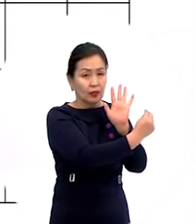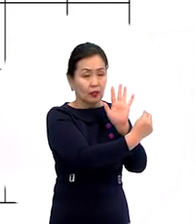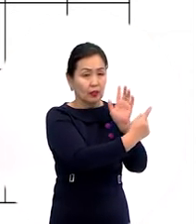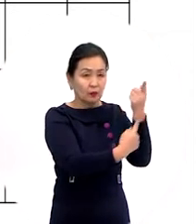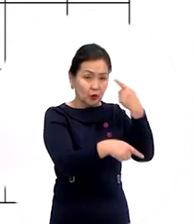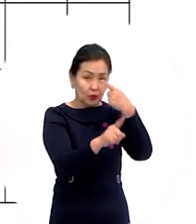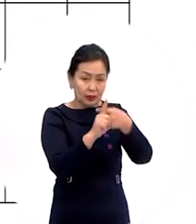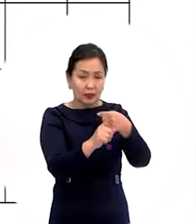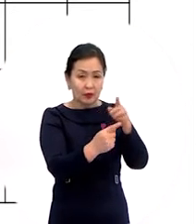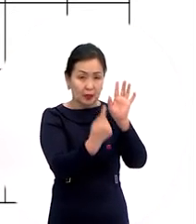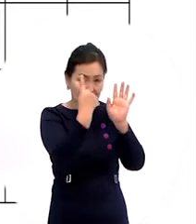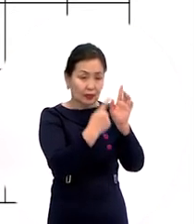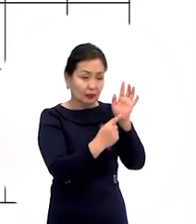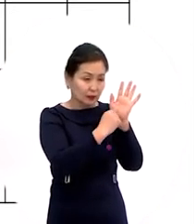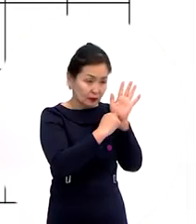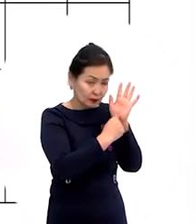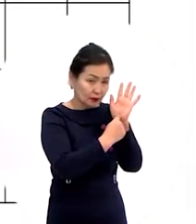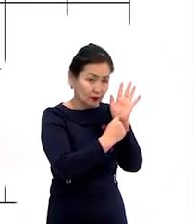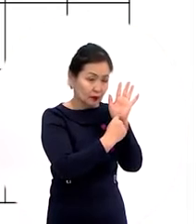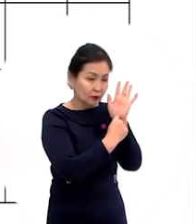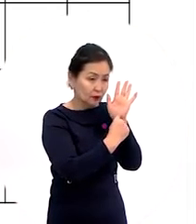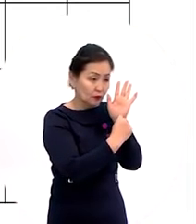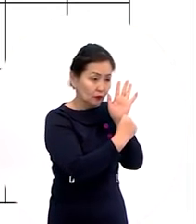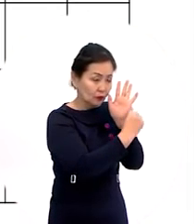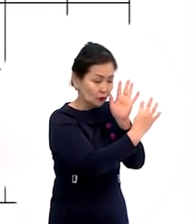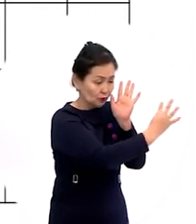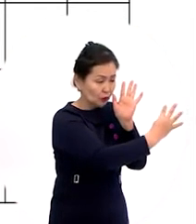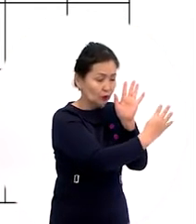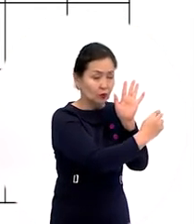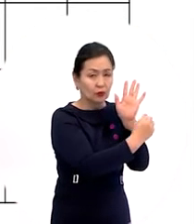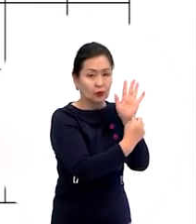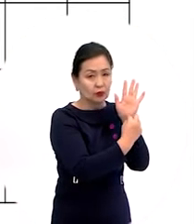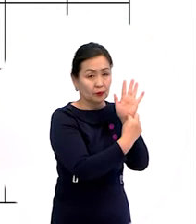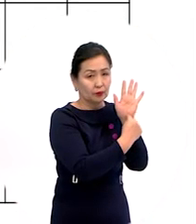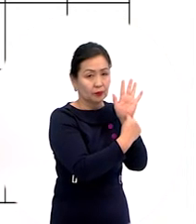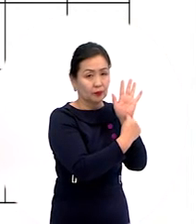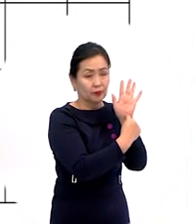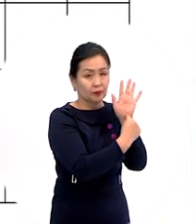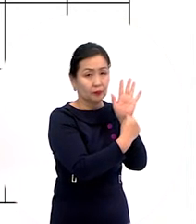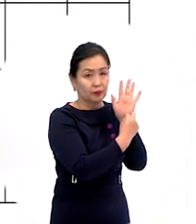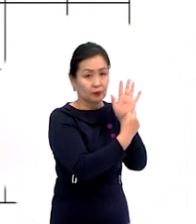Доор нь дахиад нэг цаг тэмдэглэлээ. Зүүн тиш дөрвөн нүд зураарай.